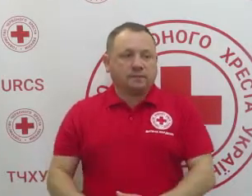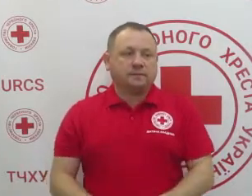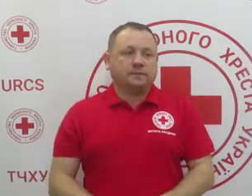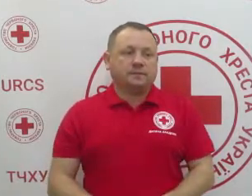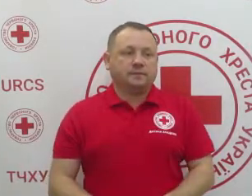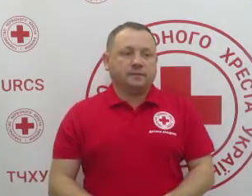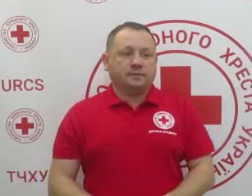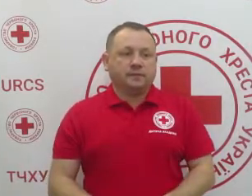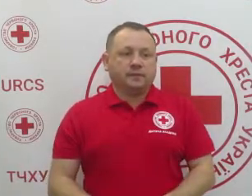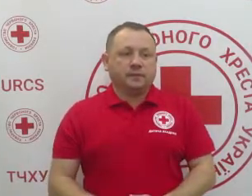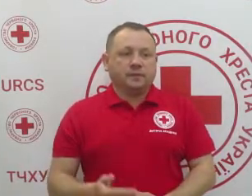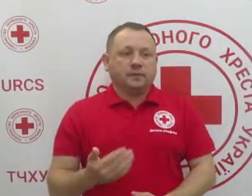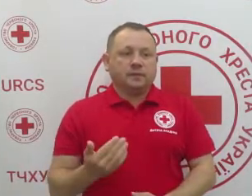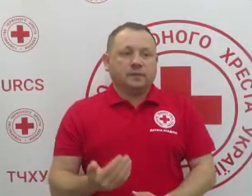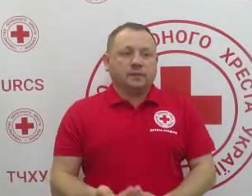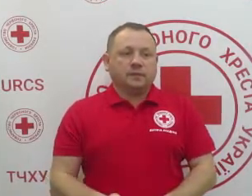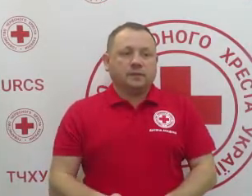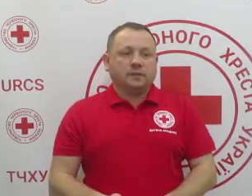Фіксуємо.